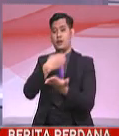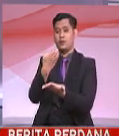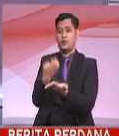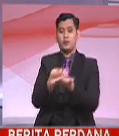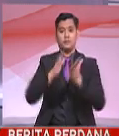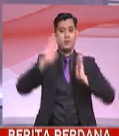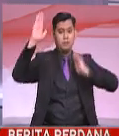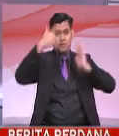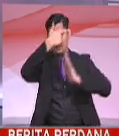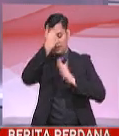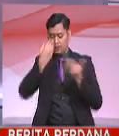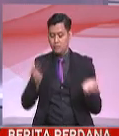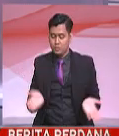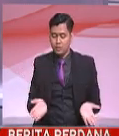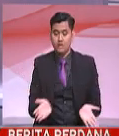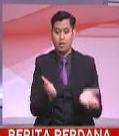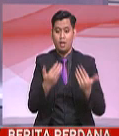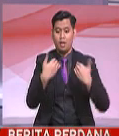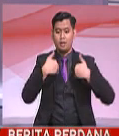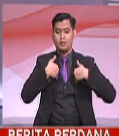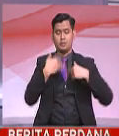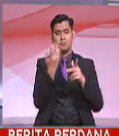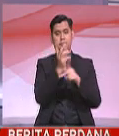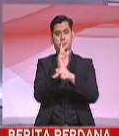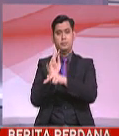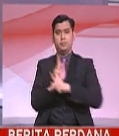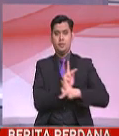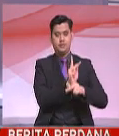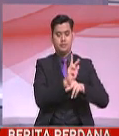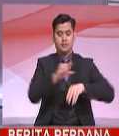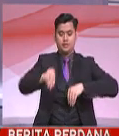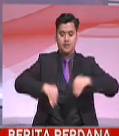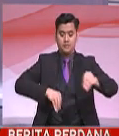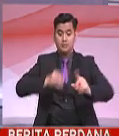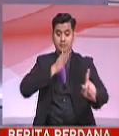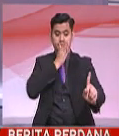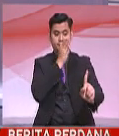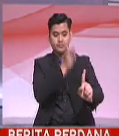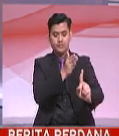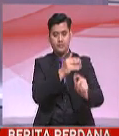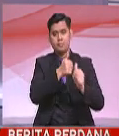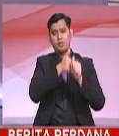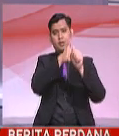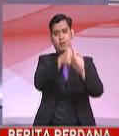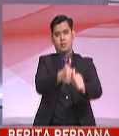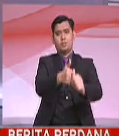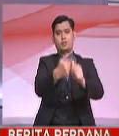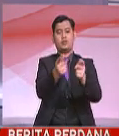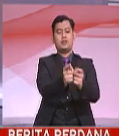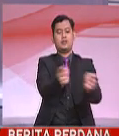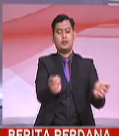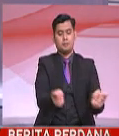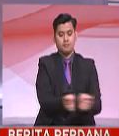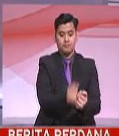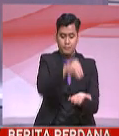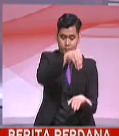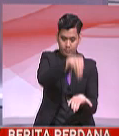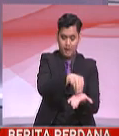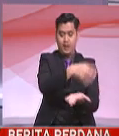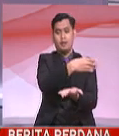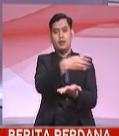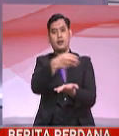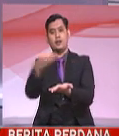Malaysia ini didorong oleh beberapa faktor antara zat kawalan pergerakan yang bersifat besar tertakluk kepada lokasi dan faktor